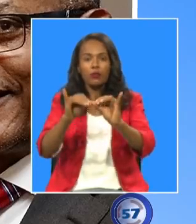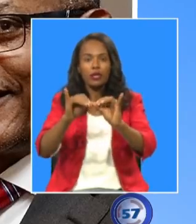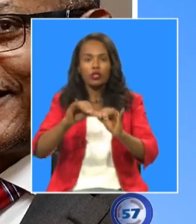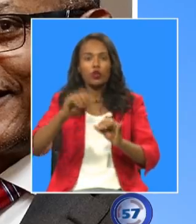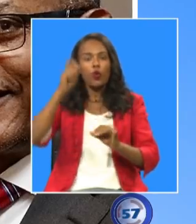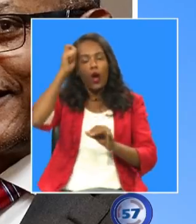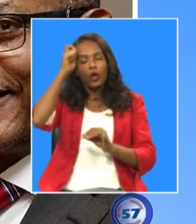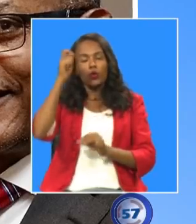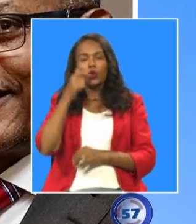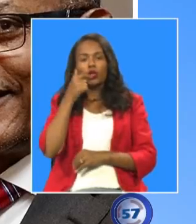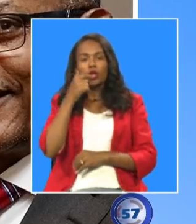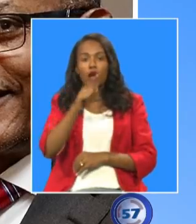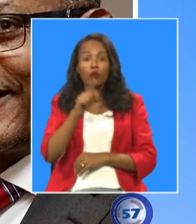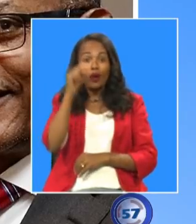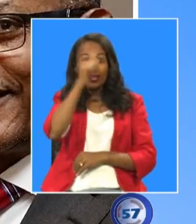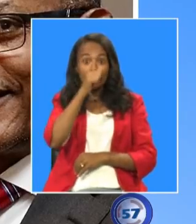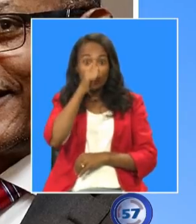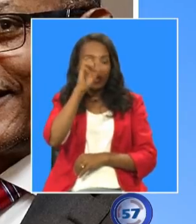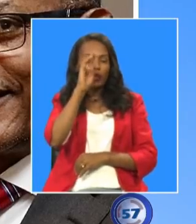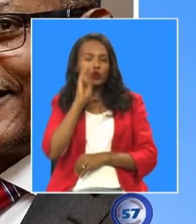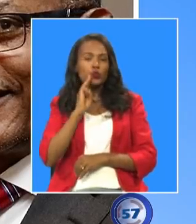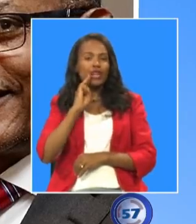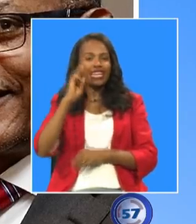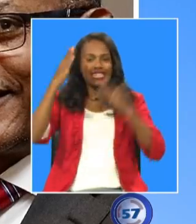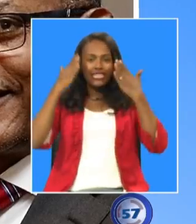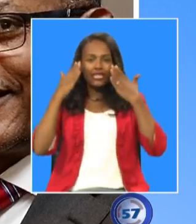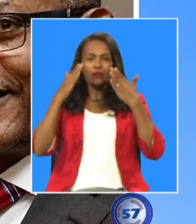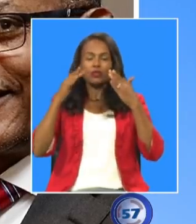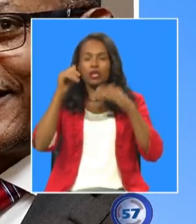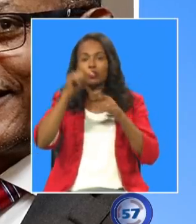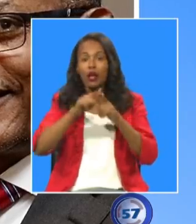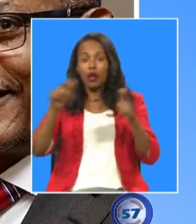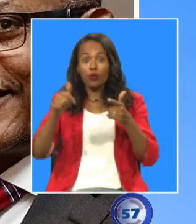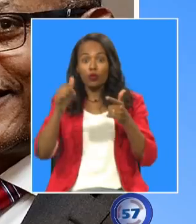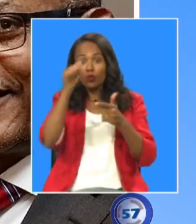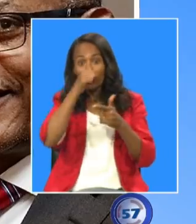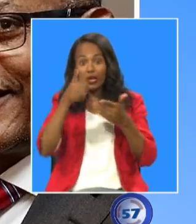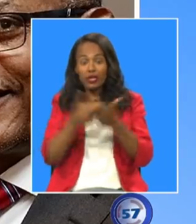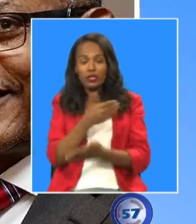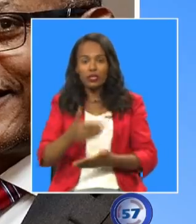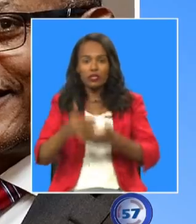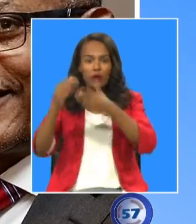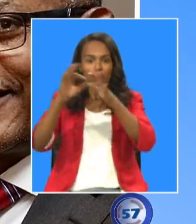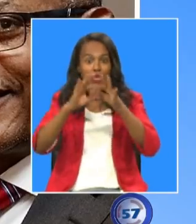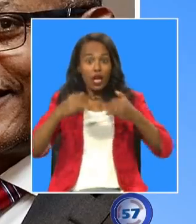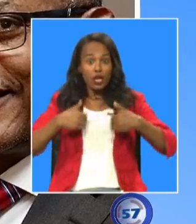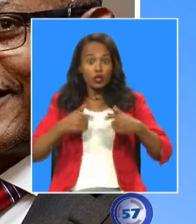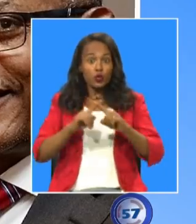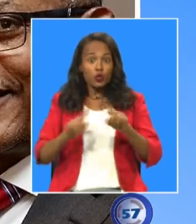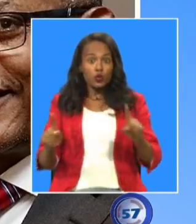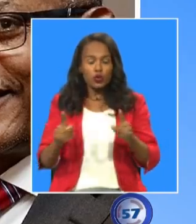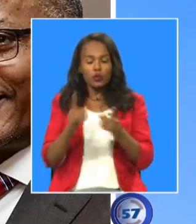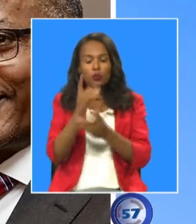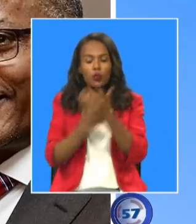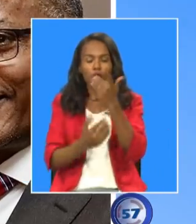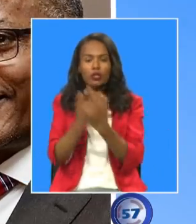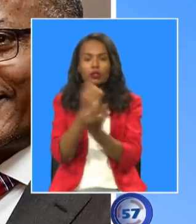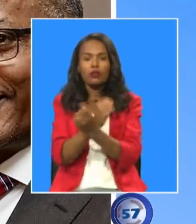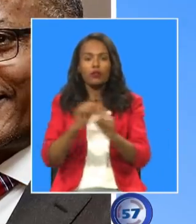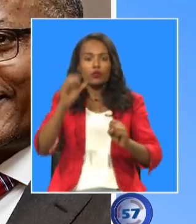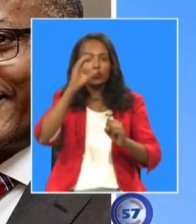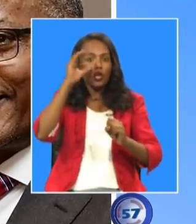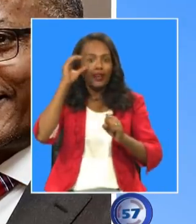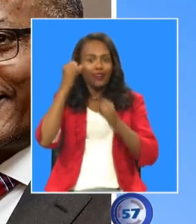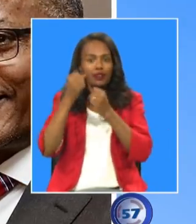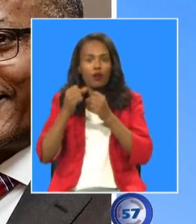ዋንጊውም አረጋግጠዋል። ኢትዮጵያ፣ ሱዳንና ግብጽ ከታላቁ የኢትዮጵያ ህዳሴ ግድብ ጋር በተያያዘ ያላቸው ለዩነት በዩት እንዲፈቱ ቻይና